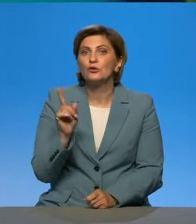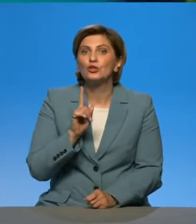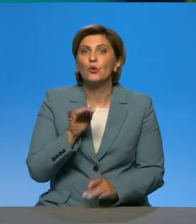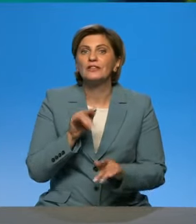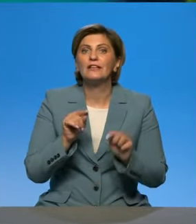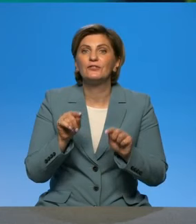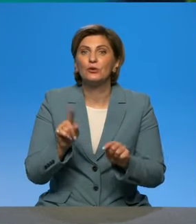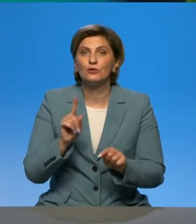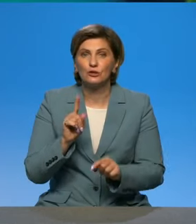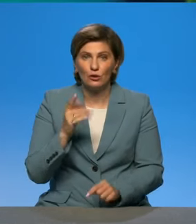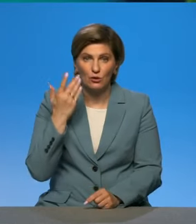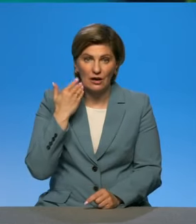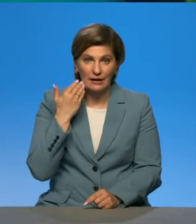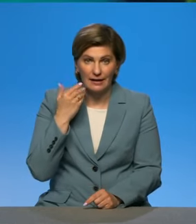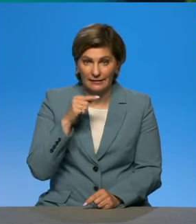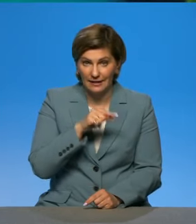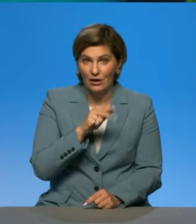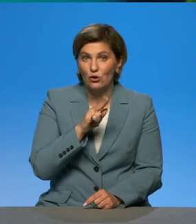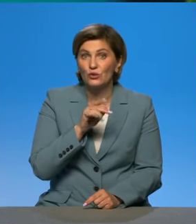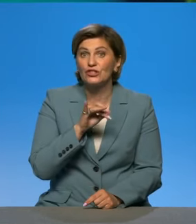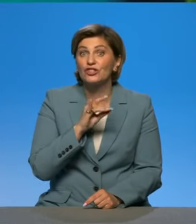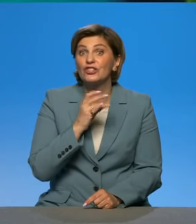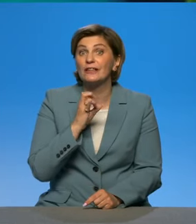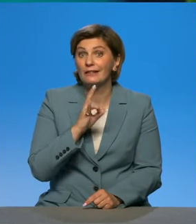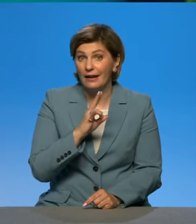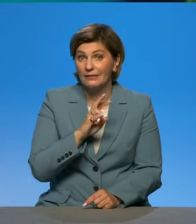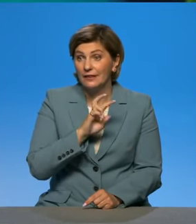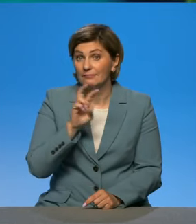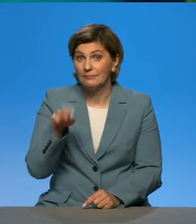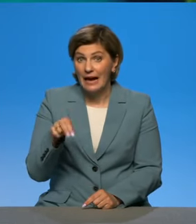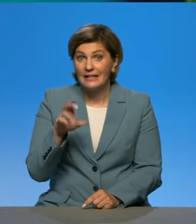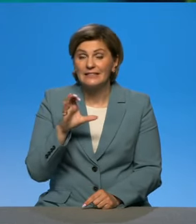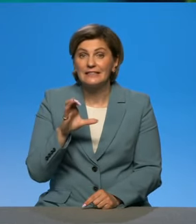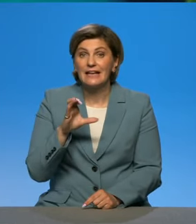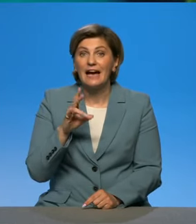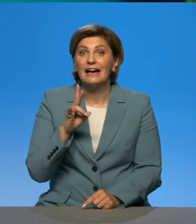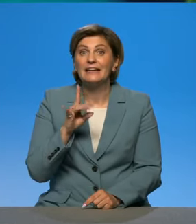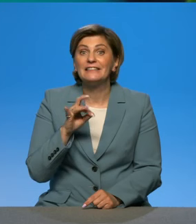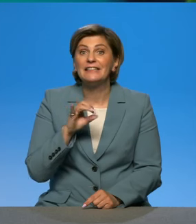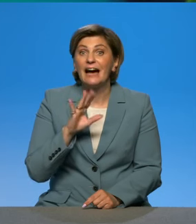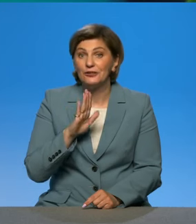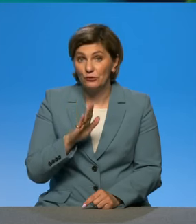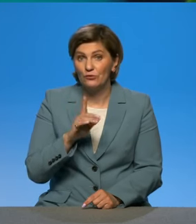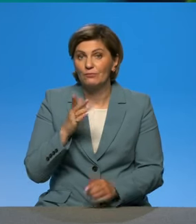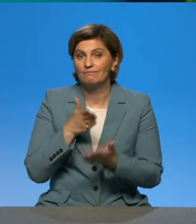когда Крузенштерн зашел вместе с Рязановым для того, чтобы наладить посольство с